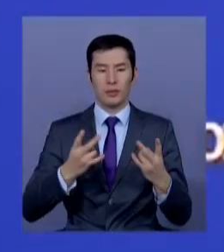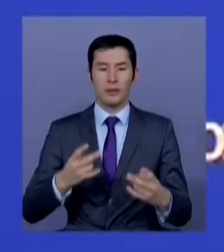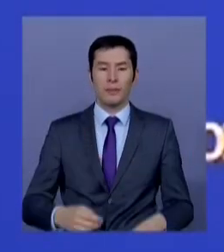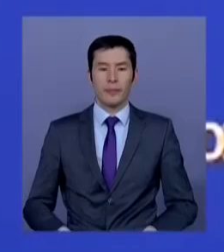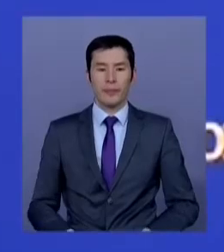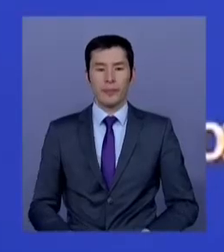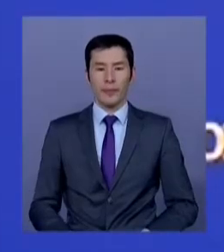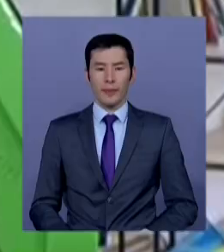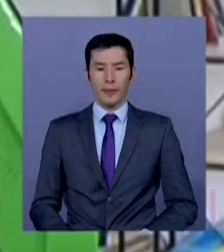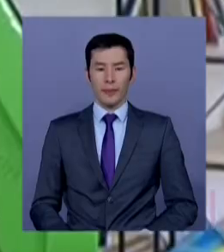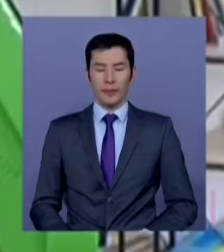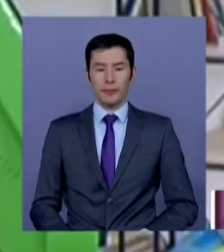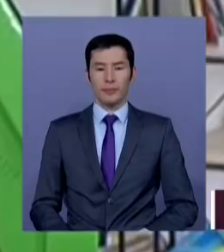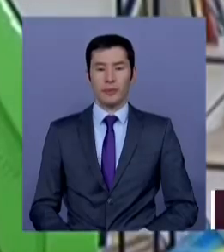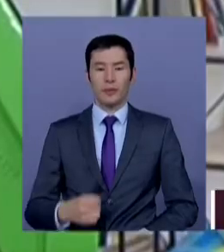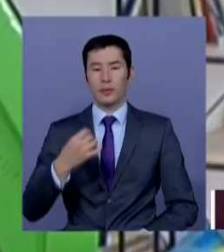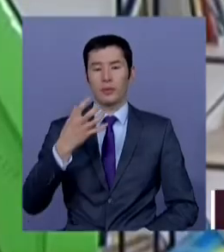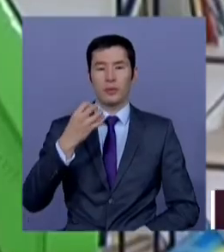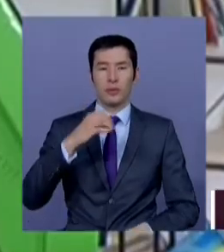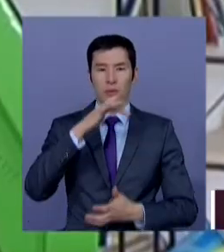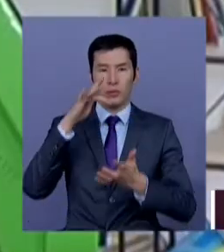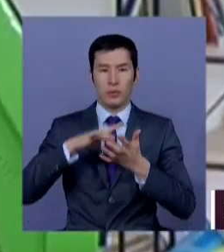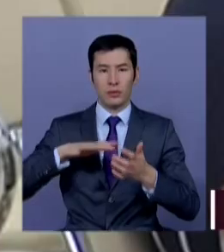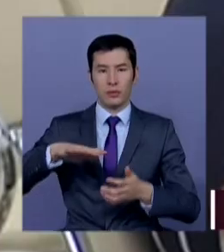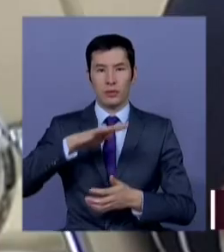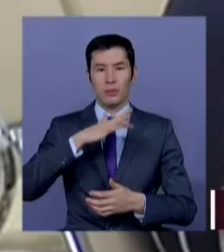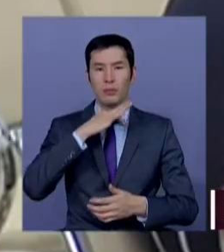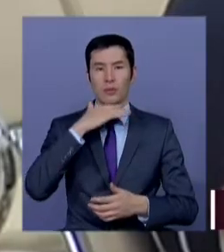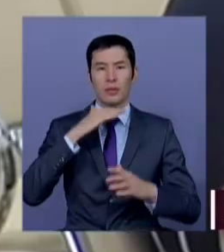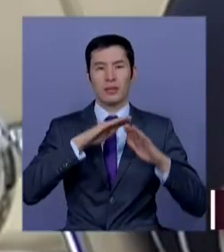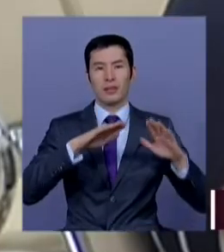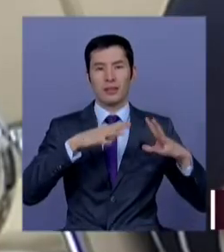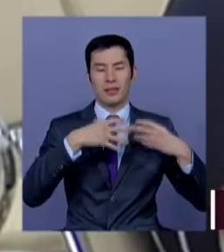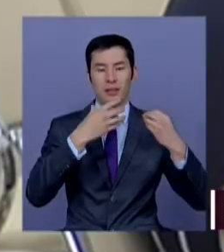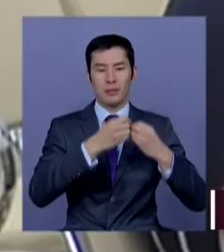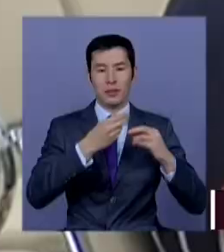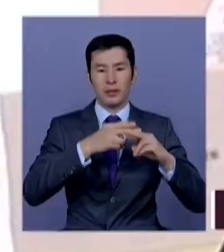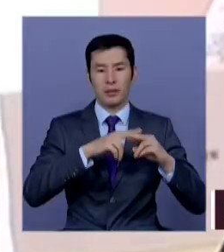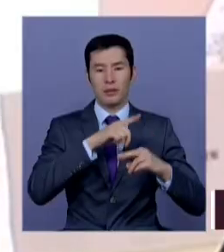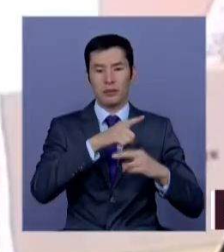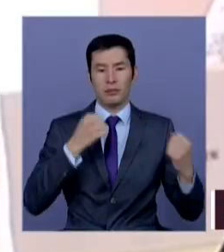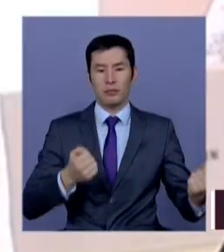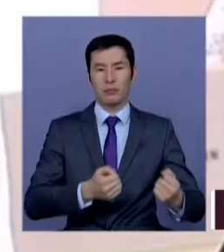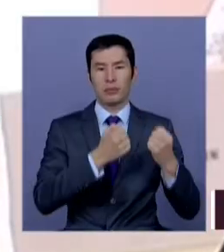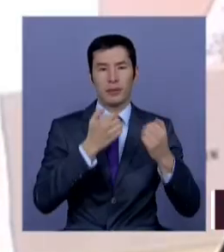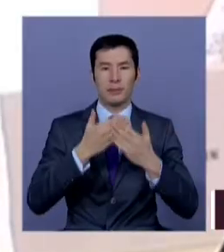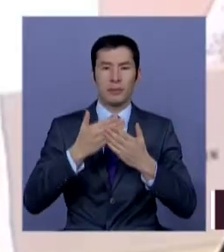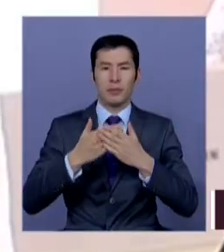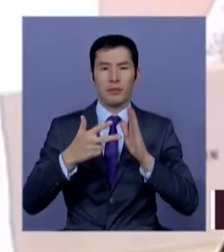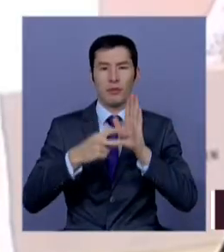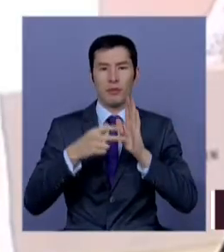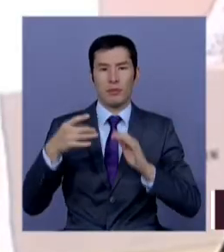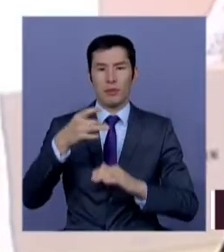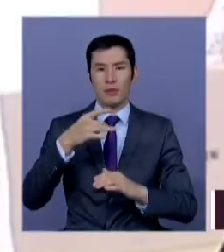керек. Белгілі болғаны, қалада көп балалы аналарды қолдауға бағытталған бірқатар бағдарлама да іске асырылуда. Мәселен, 8-1 ауданда